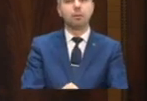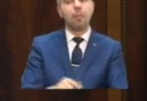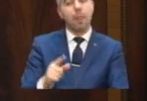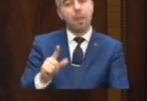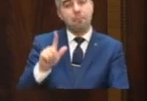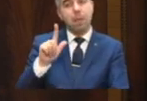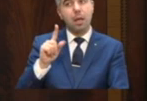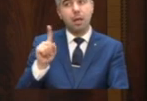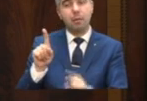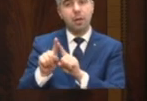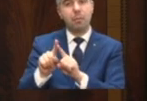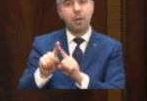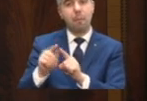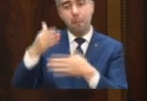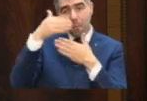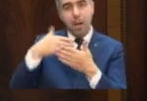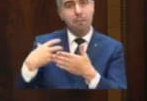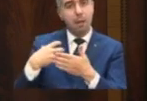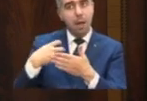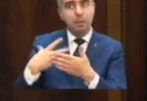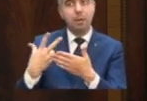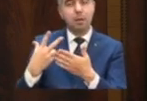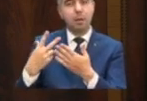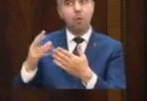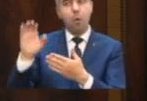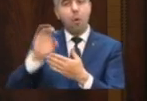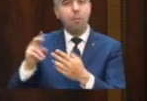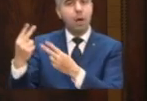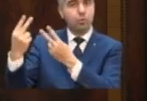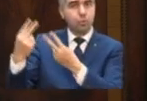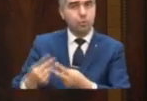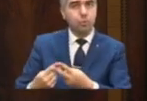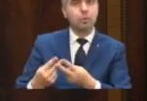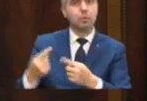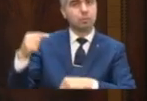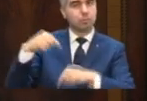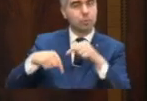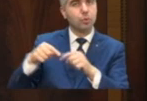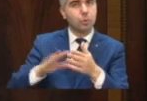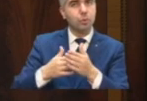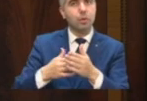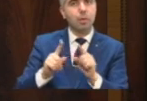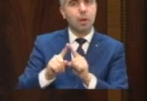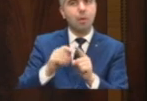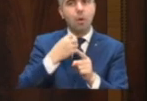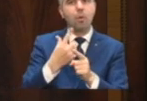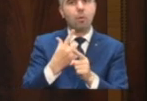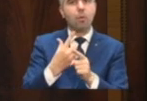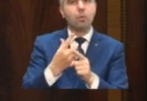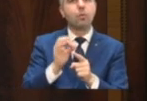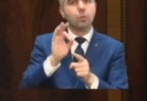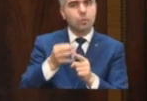المستثمرين المغاربة والأجانب يستثمروا في المجالات اللي بغاو، ما يكونش عندهم يعني ضغوطات باش يكون